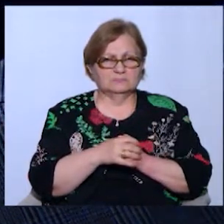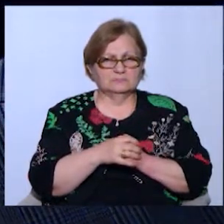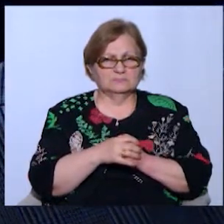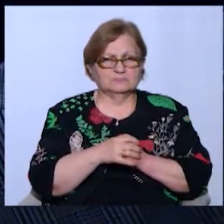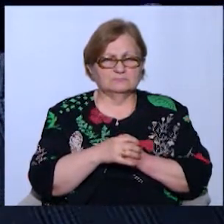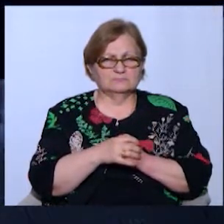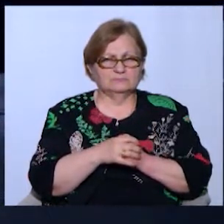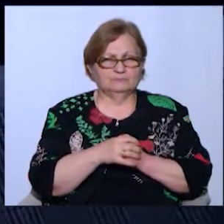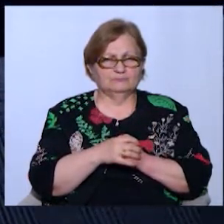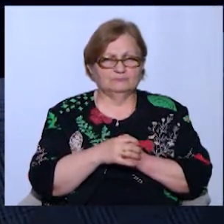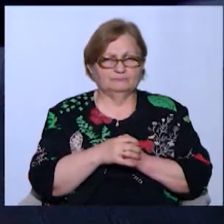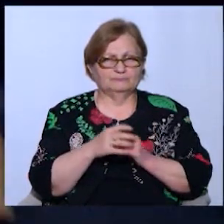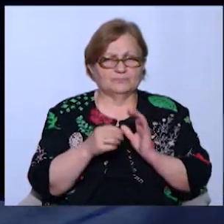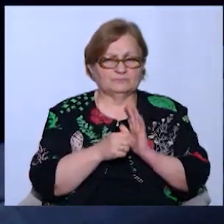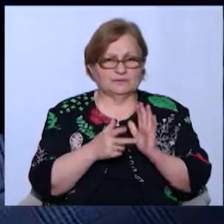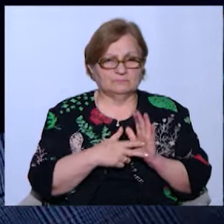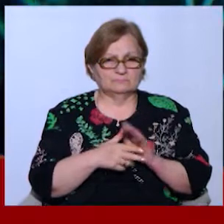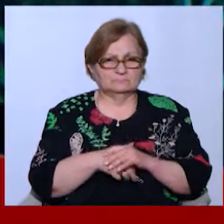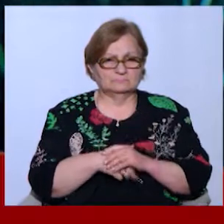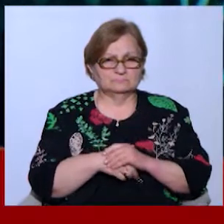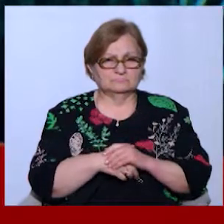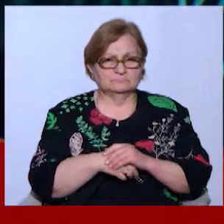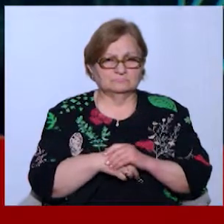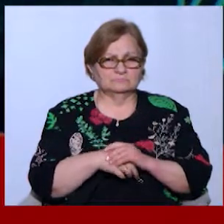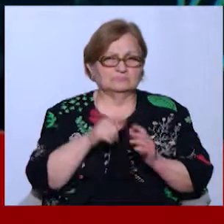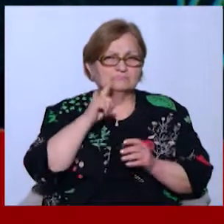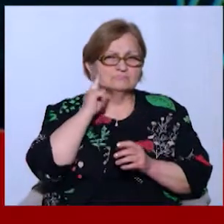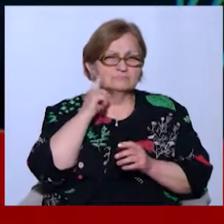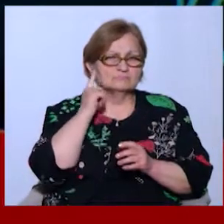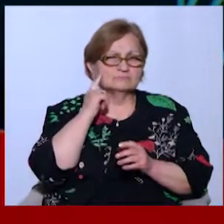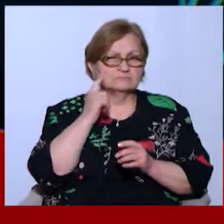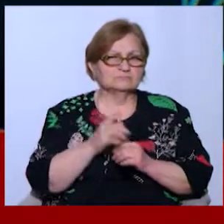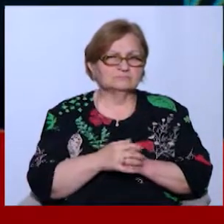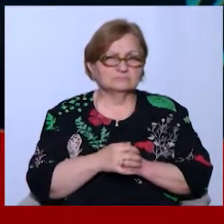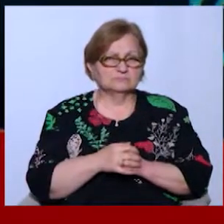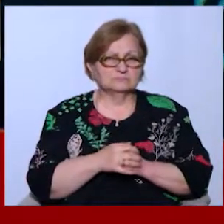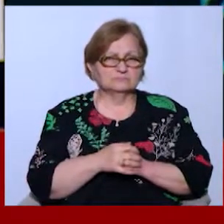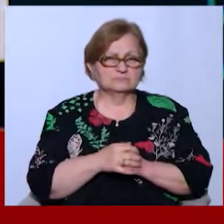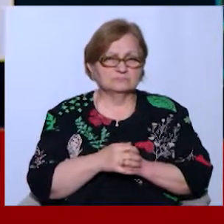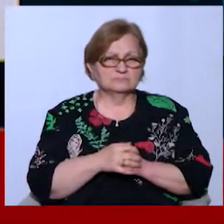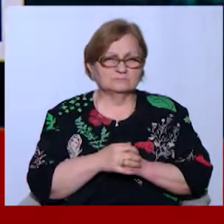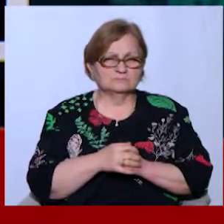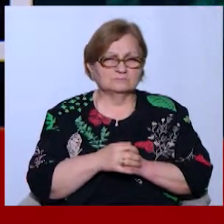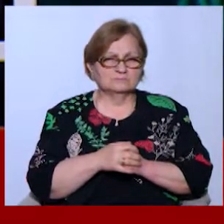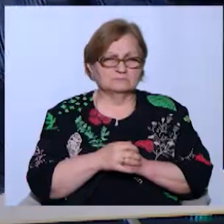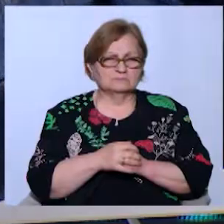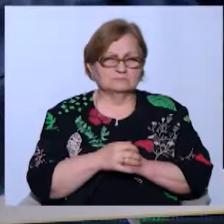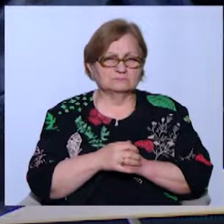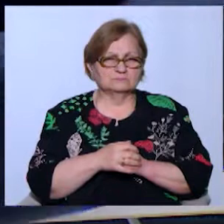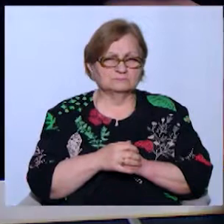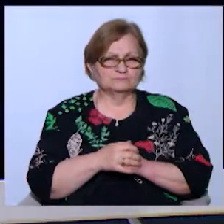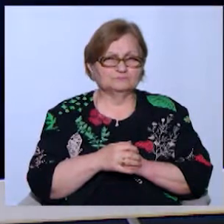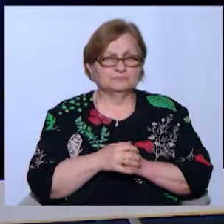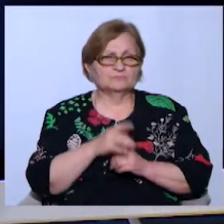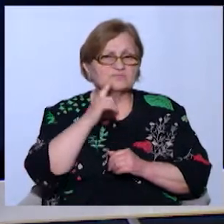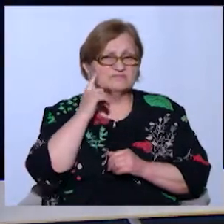ყვითელი არის მაგალითად 18 და მწვანე ყველა სხვადასხვა ასოა, ხო? და მწვანე არის სიტყვაზე